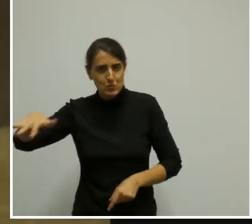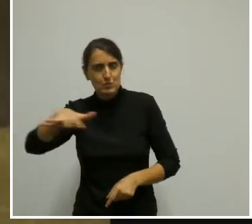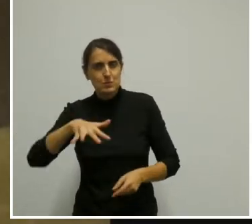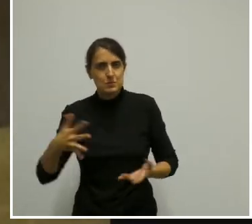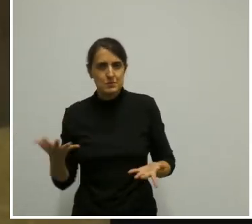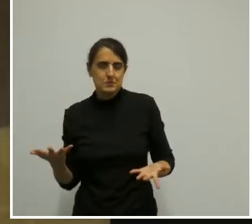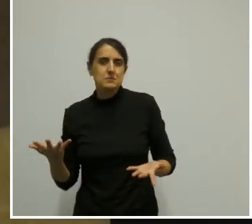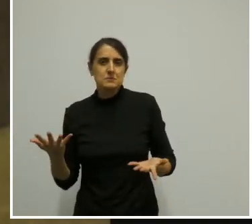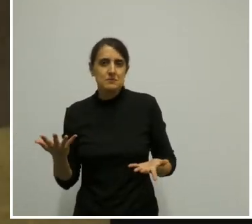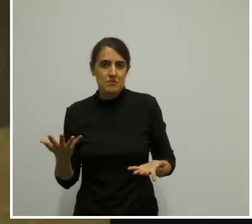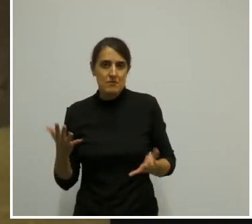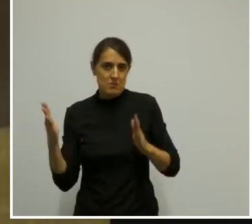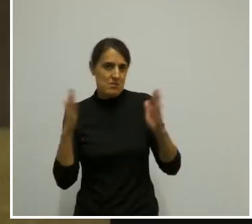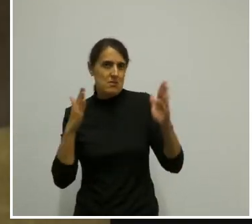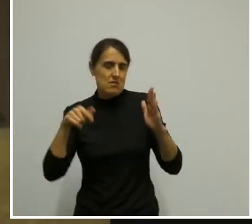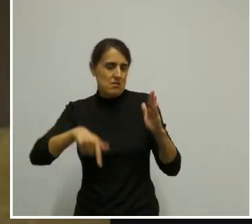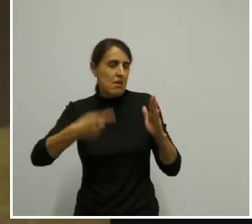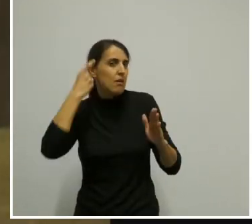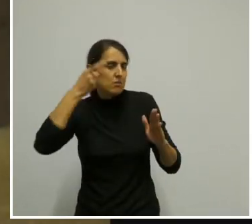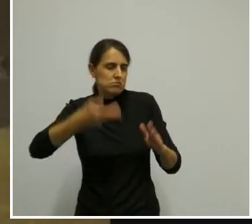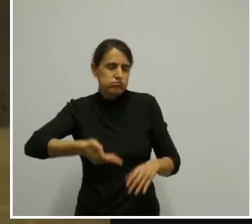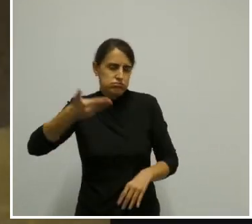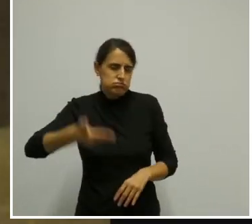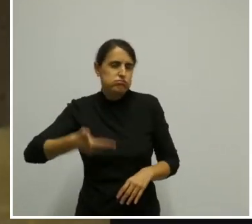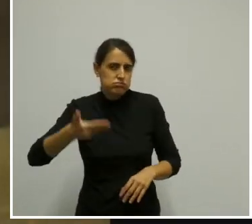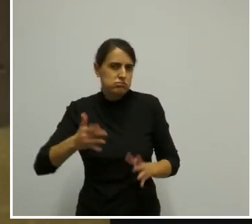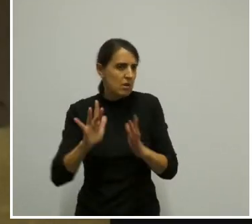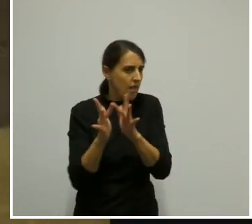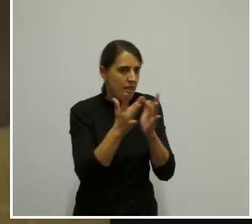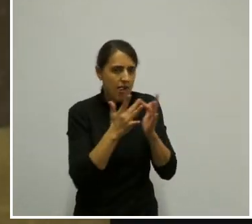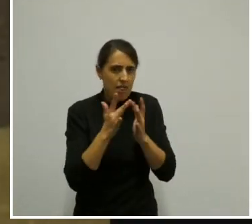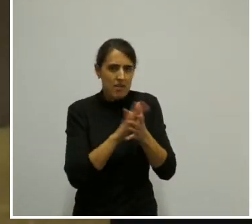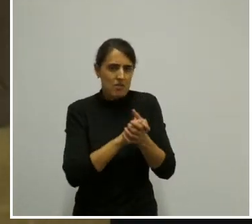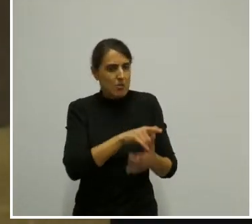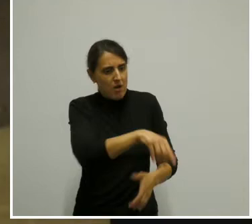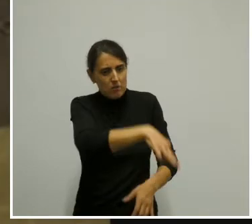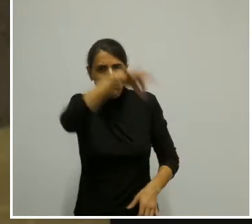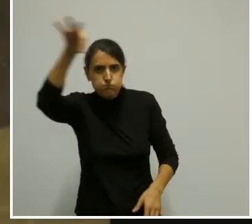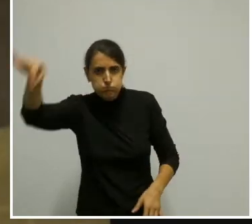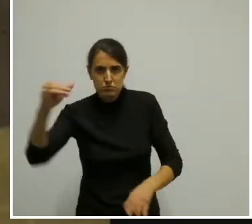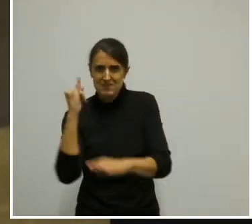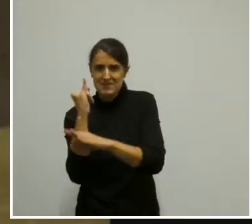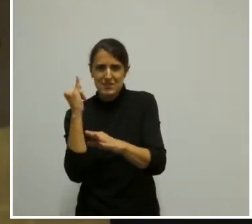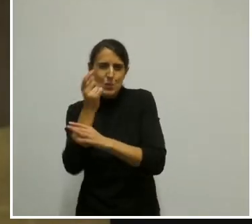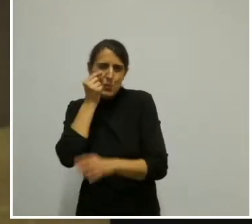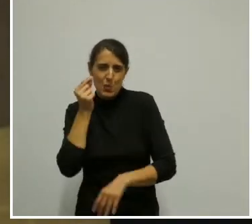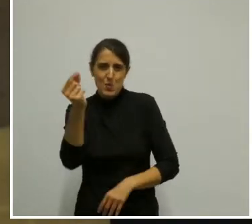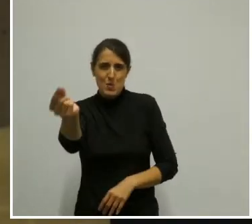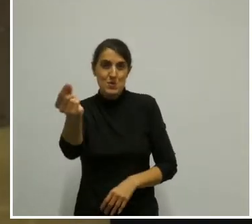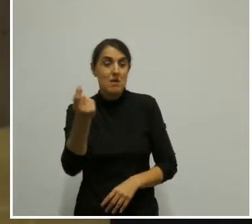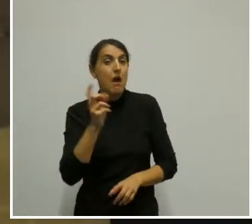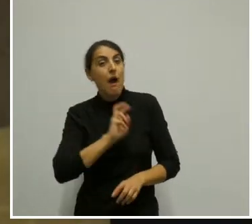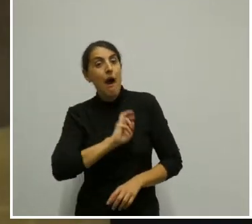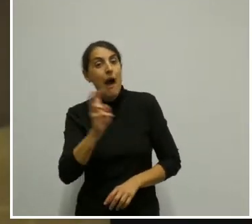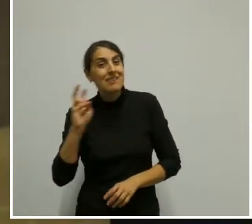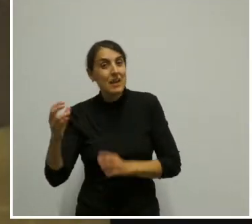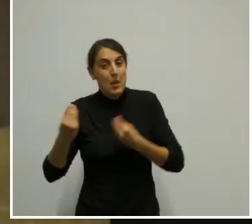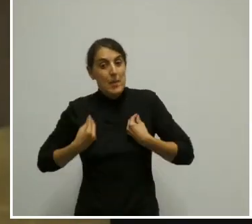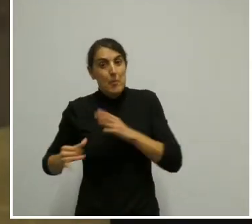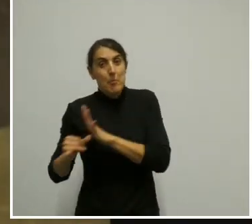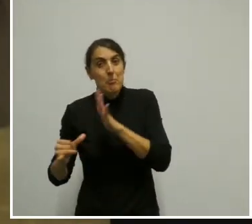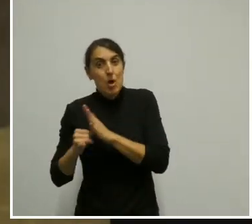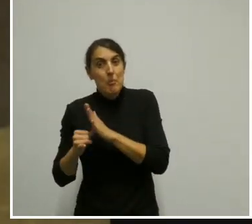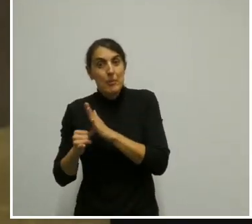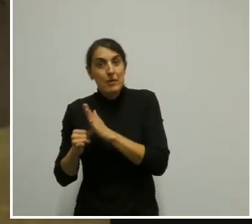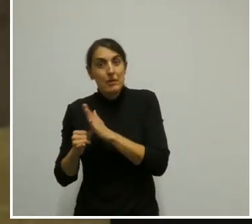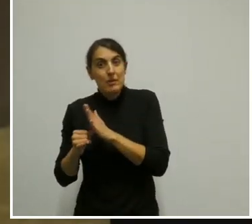important per tots aquests alumnat, no? Com els desplaces ara a l'institut. I després hi ha altres que no poden entrar. I